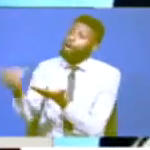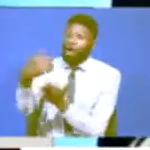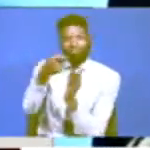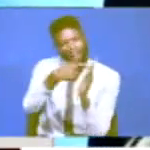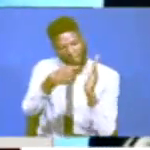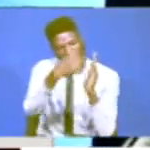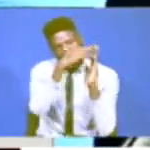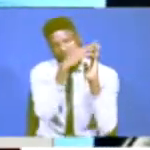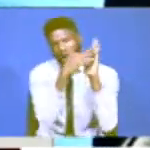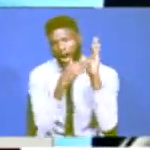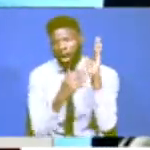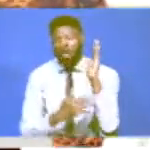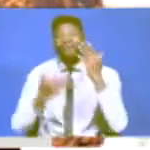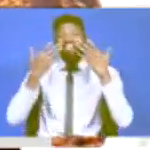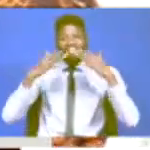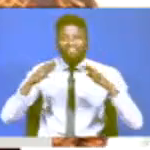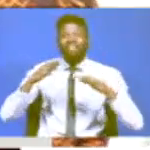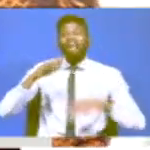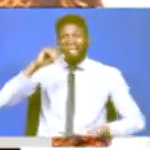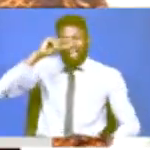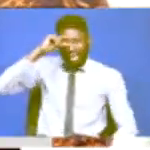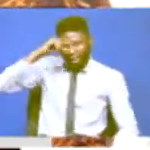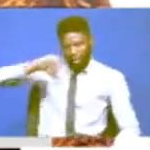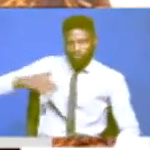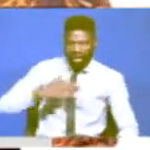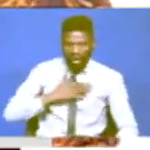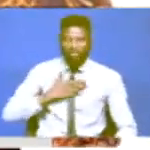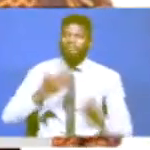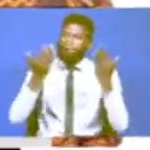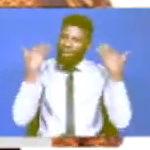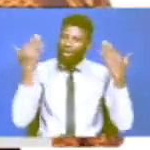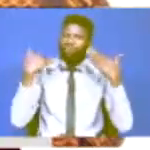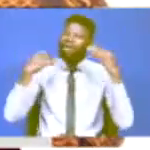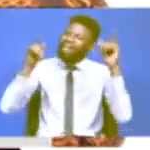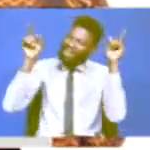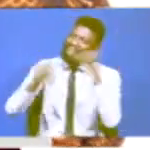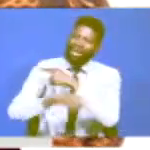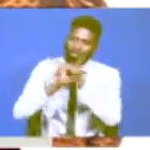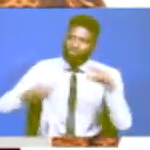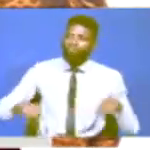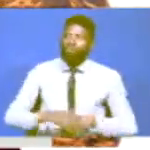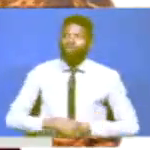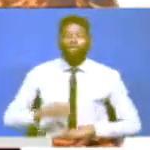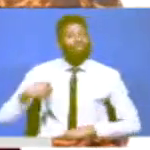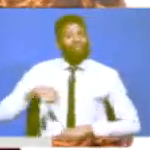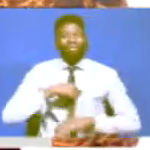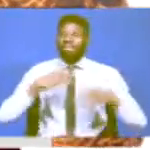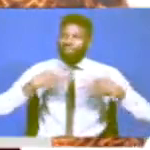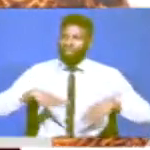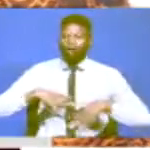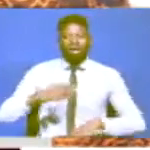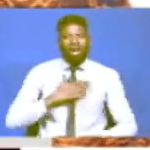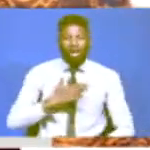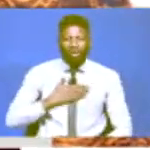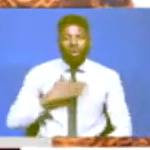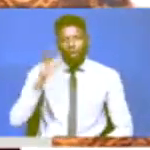ndio tuweze kuvunja hii kaunti yetu ya Meru. Sisi kama wananchi na sisi tumesema lazima tuchukue maoni yetu, ndio tumerudi kwa